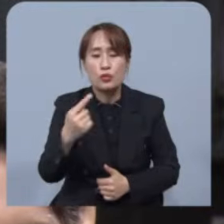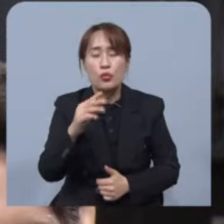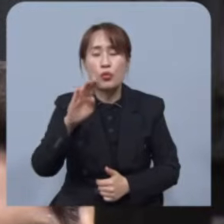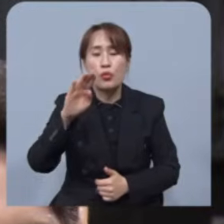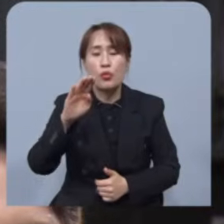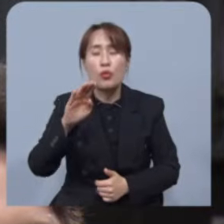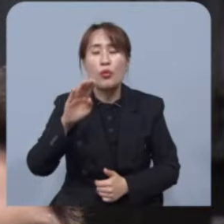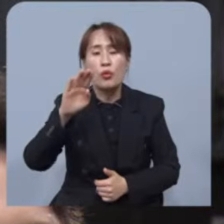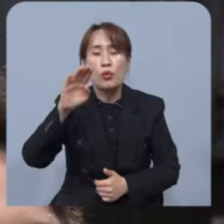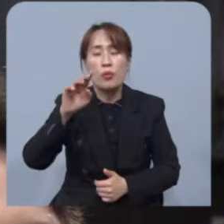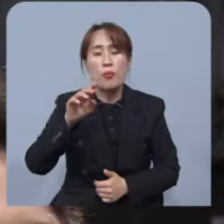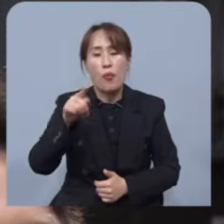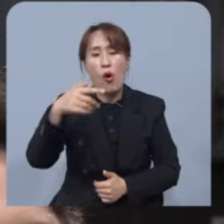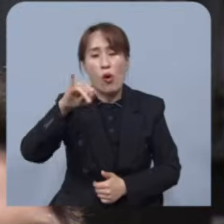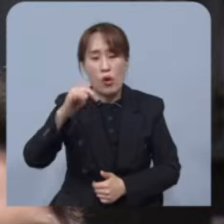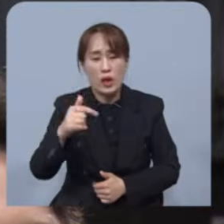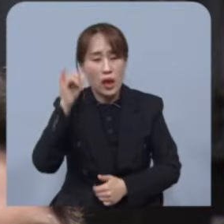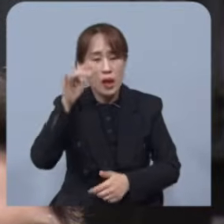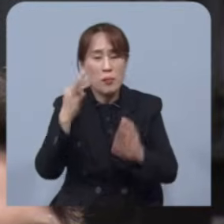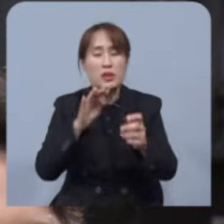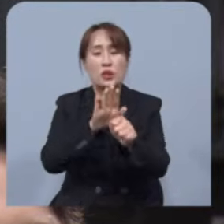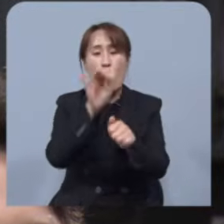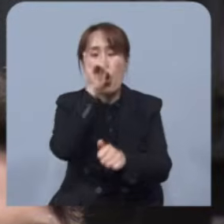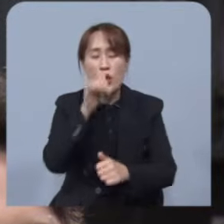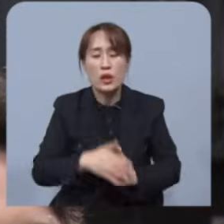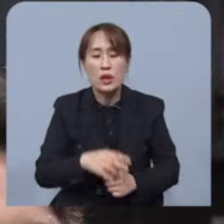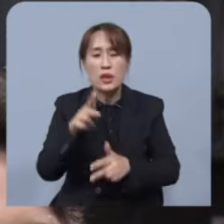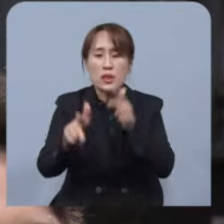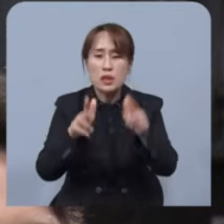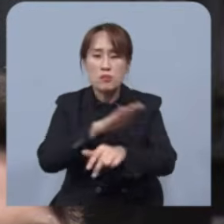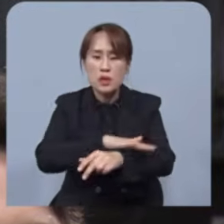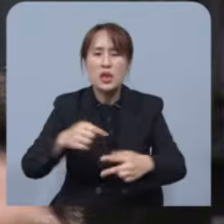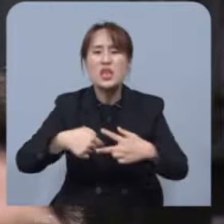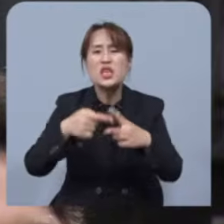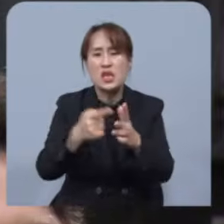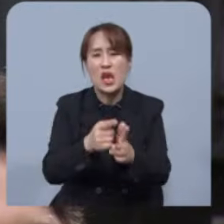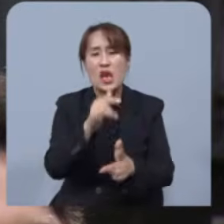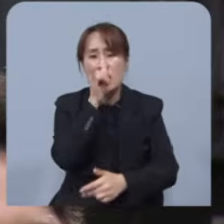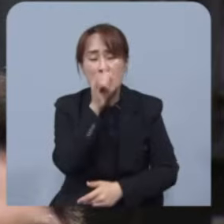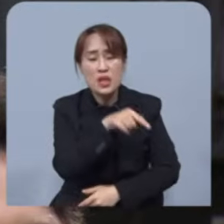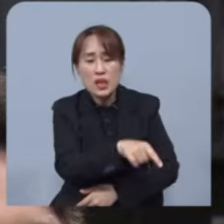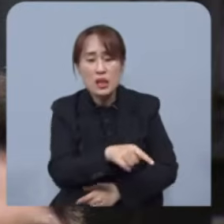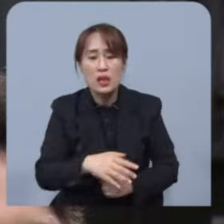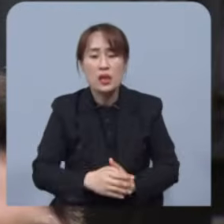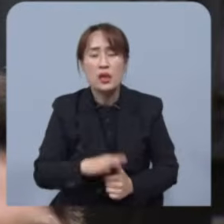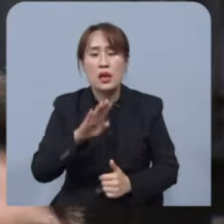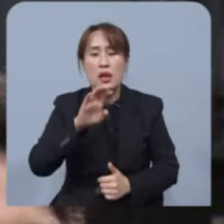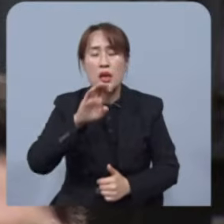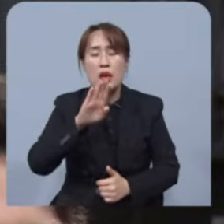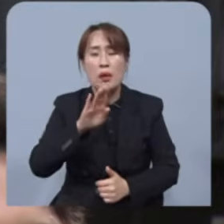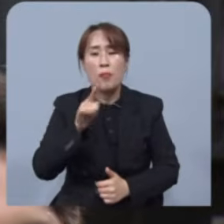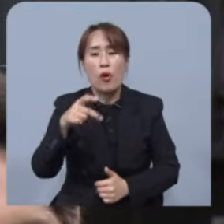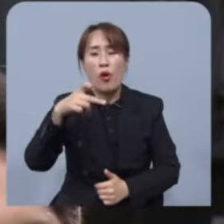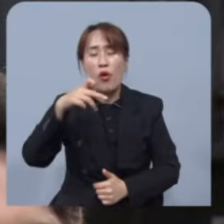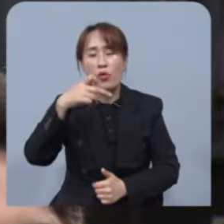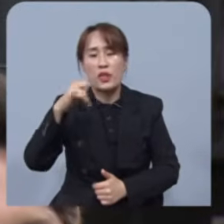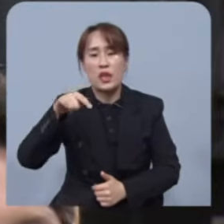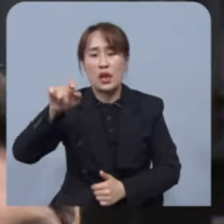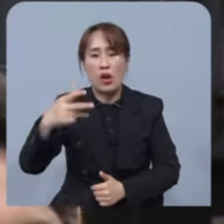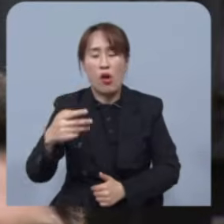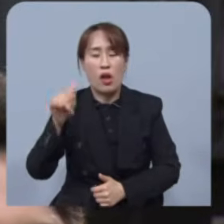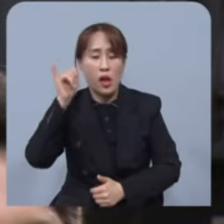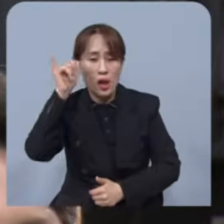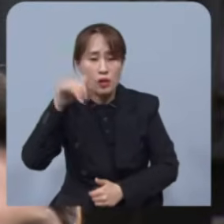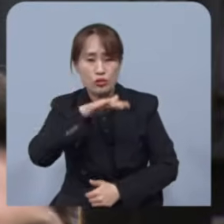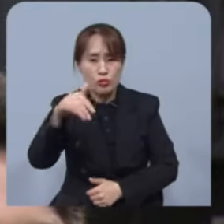뭐 피지컬 AI 많은 것들을 지원해주고 계시는데 이 산업을 잘 이해하고 있는 소위 버티컬 AI라고 하죠. 요